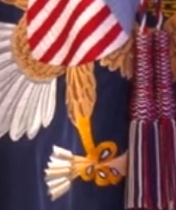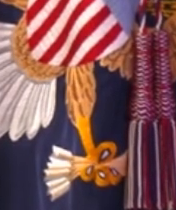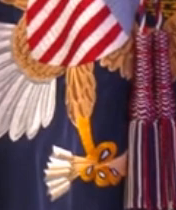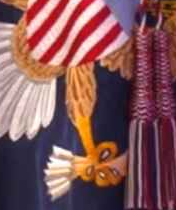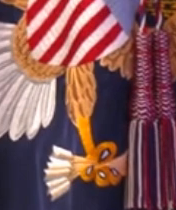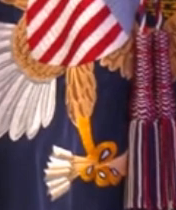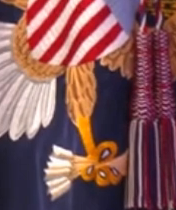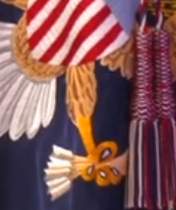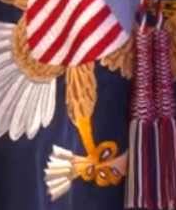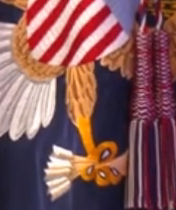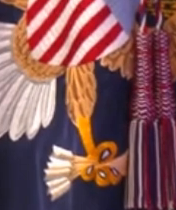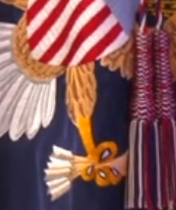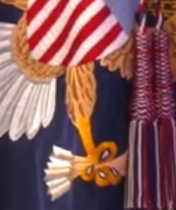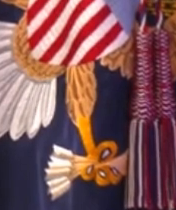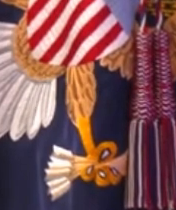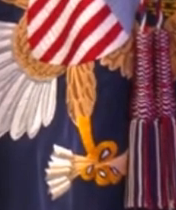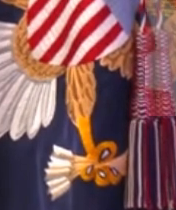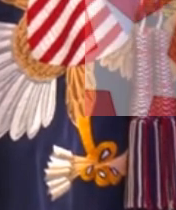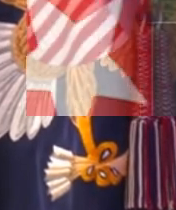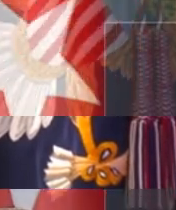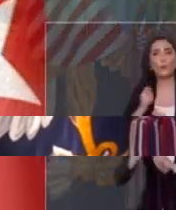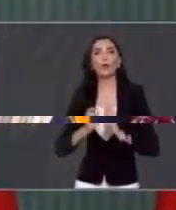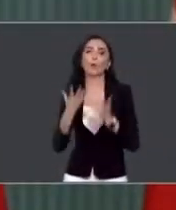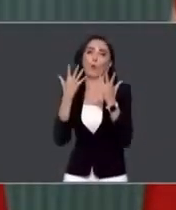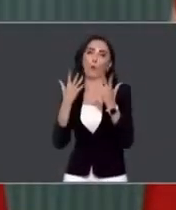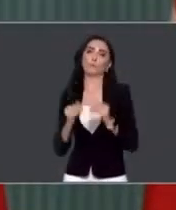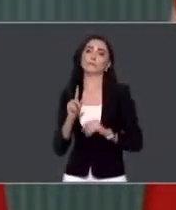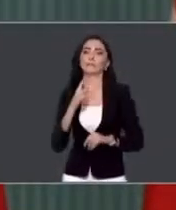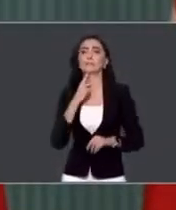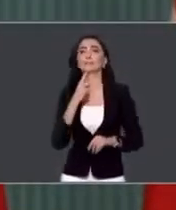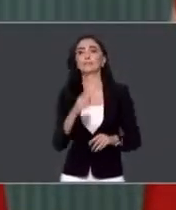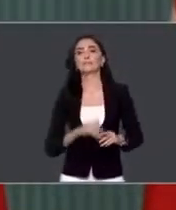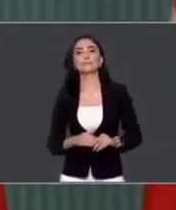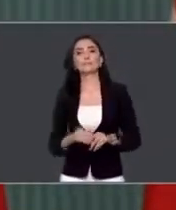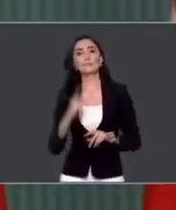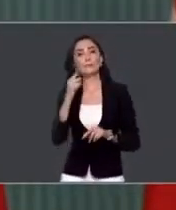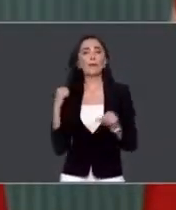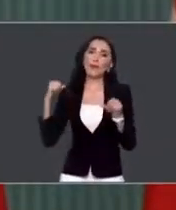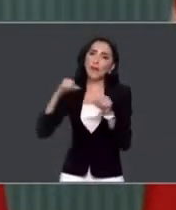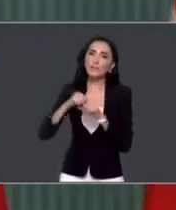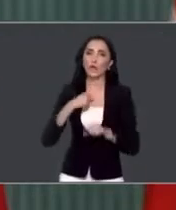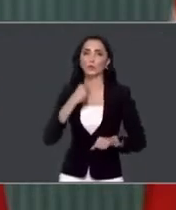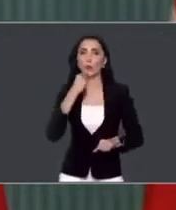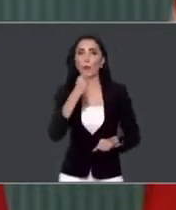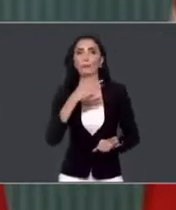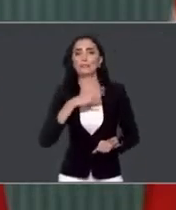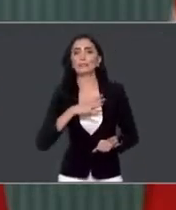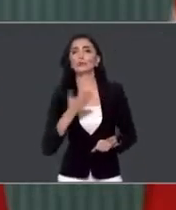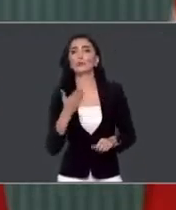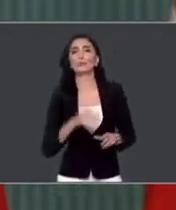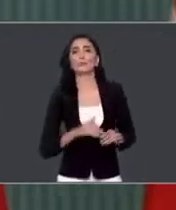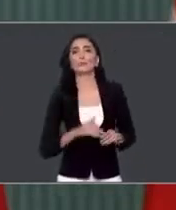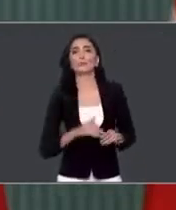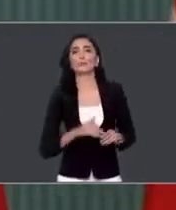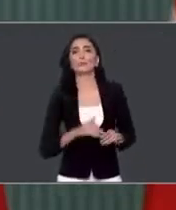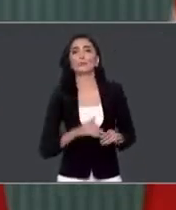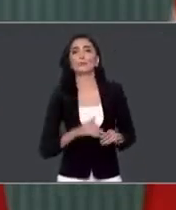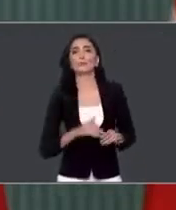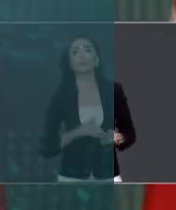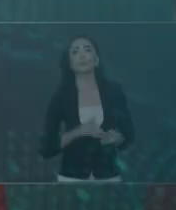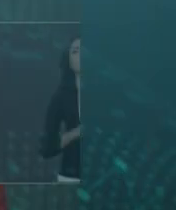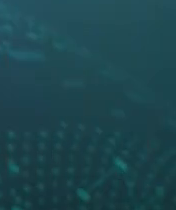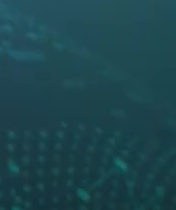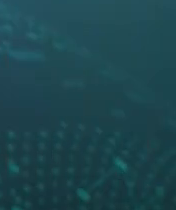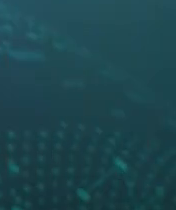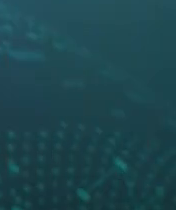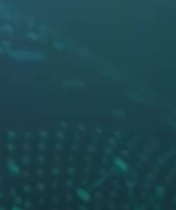Bakanlığı'ndan yapılan açıklamaya göre NATO Genel Sekreteri Jens Stoltenberg, Kahramanmaraş merkezli meydana gelen depremlerin